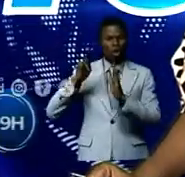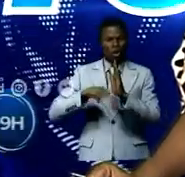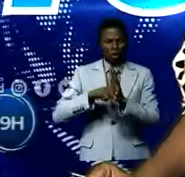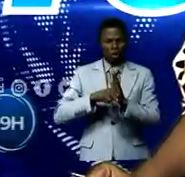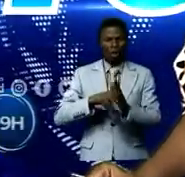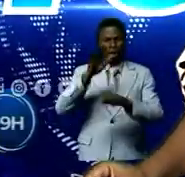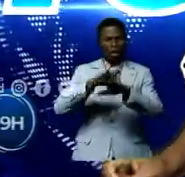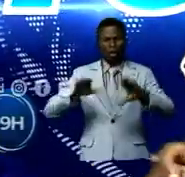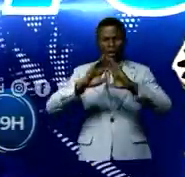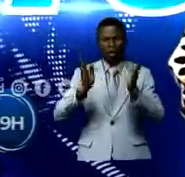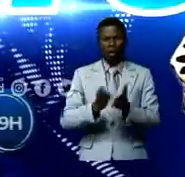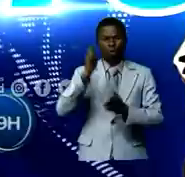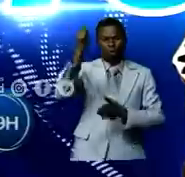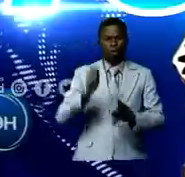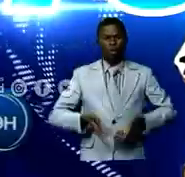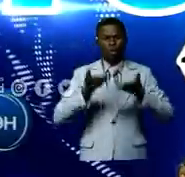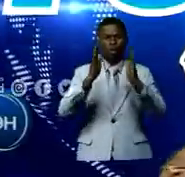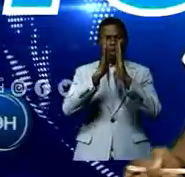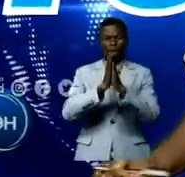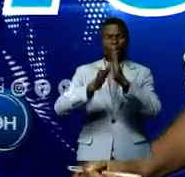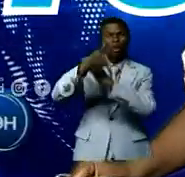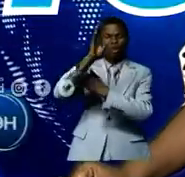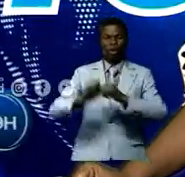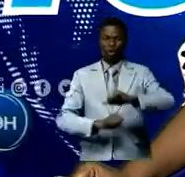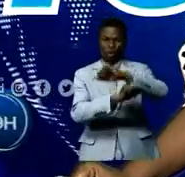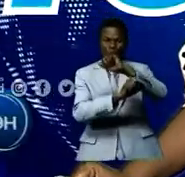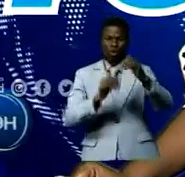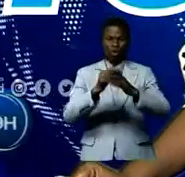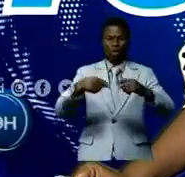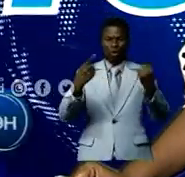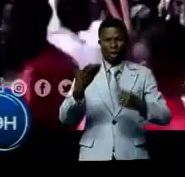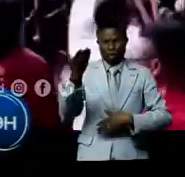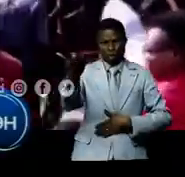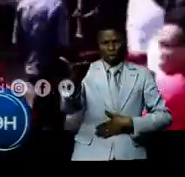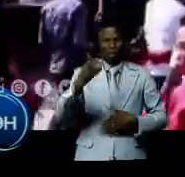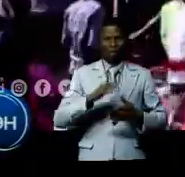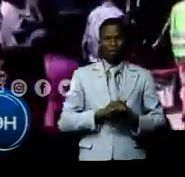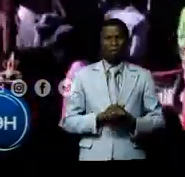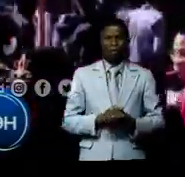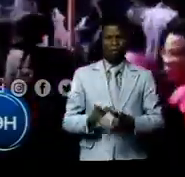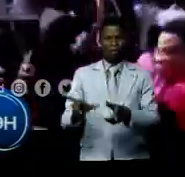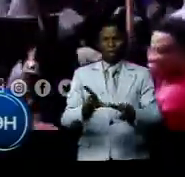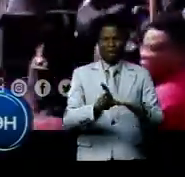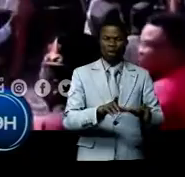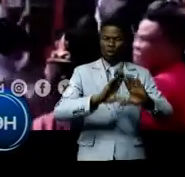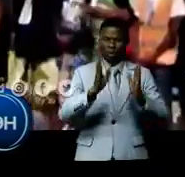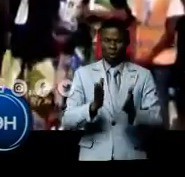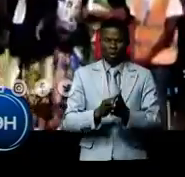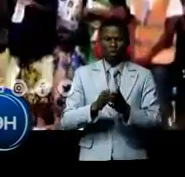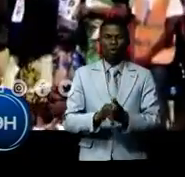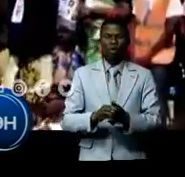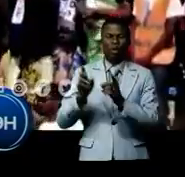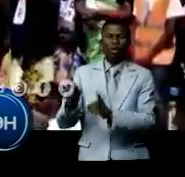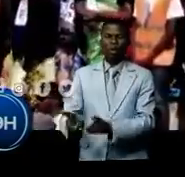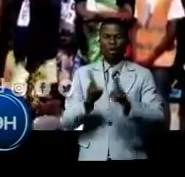la République entre les mains de Dieu sur le M23. Des Lualabé qui ont fait le déplacement du